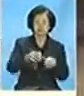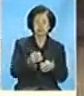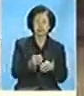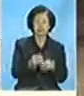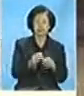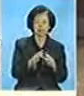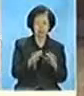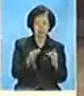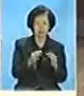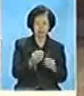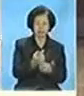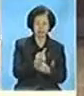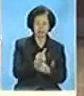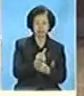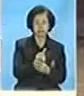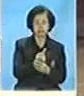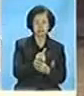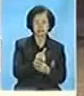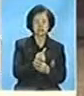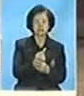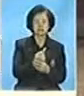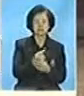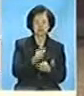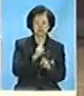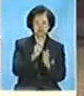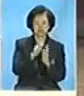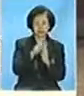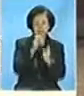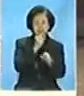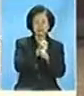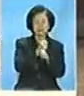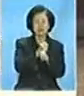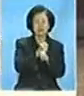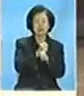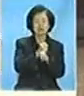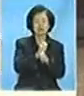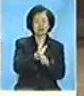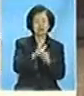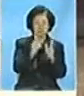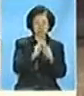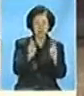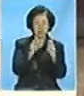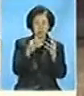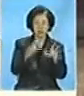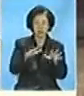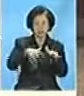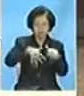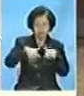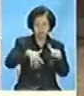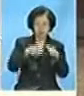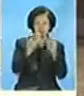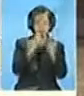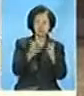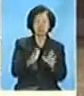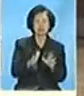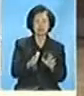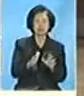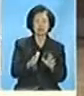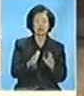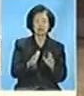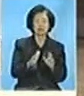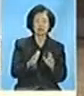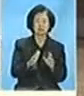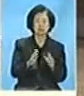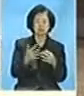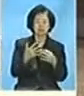ของการทำงานนอกเหนือจากเรื่องของการทำงานของกรรมการแล้วของประชาชนแล้วความสัม